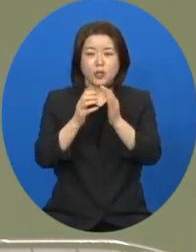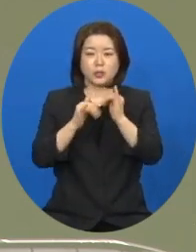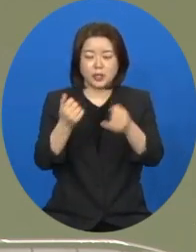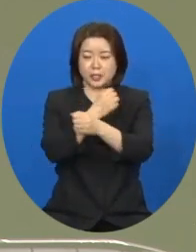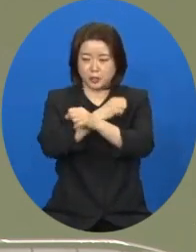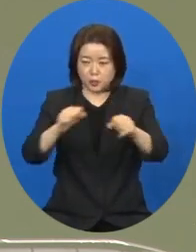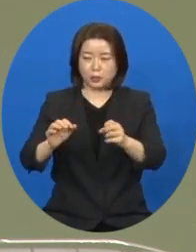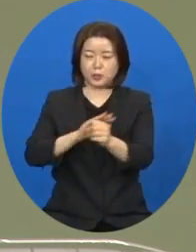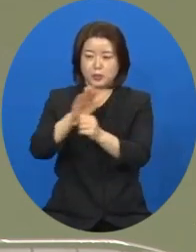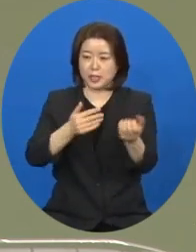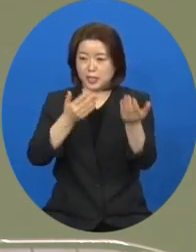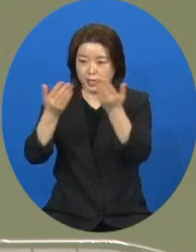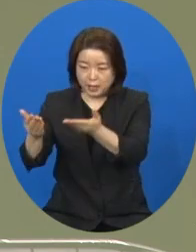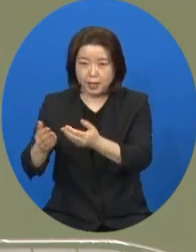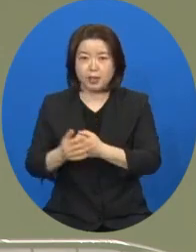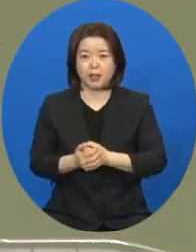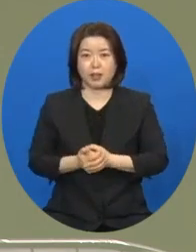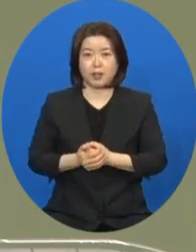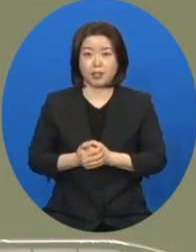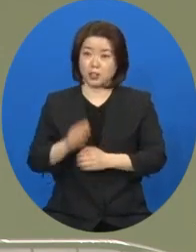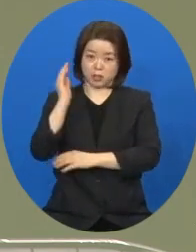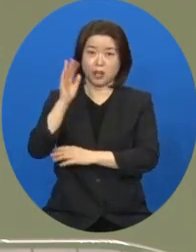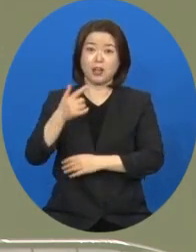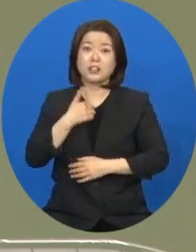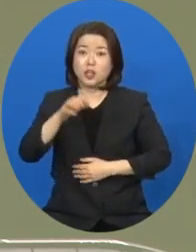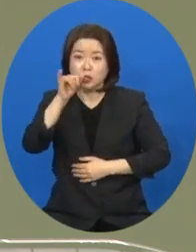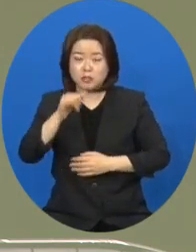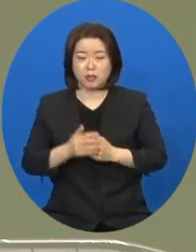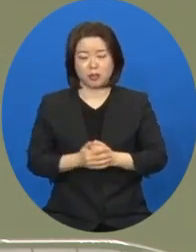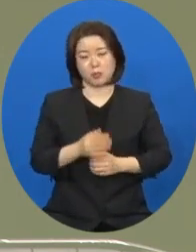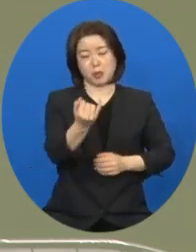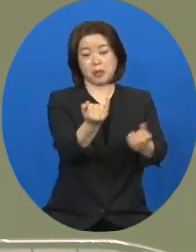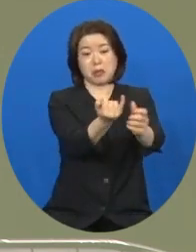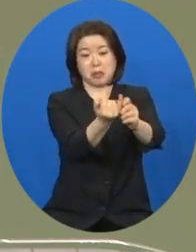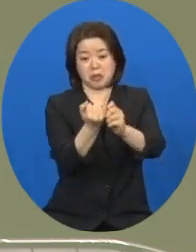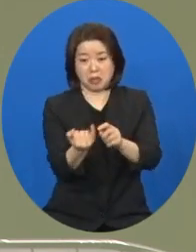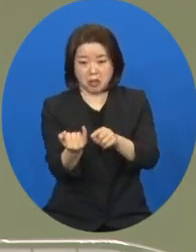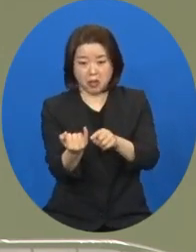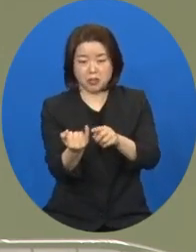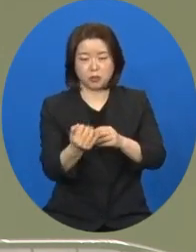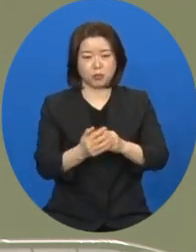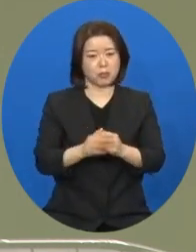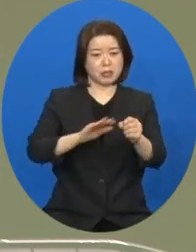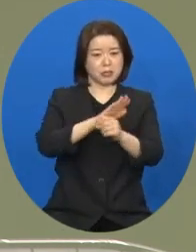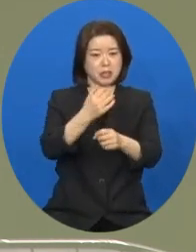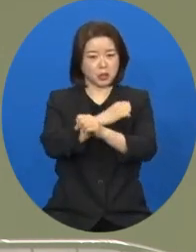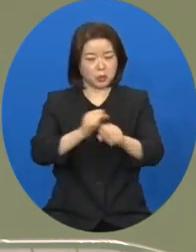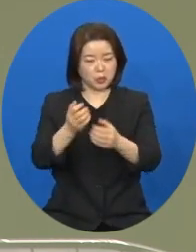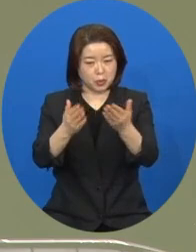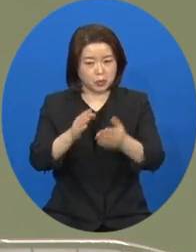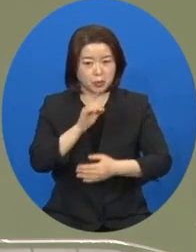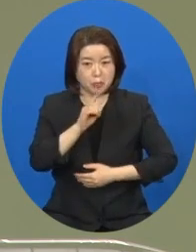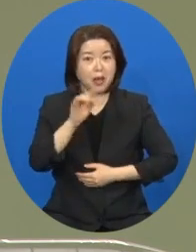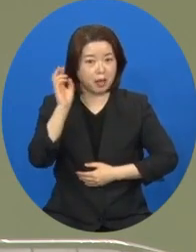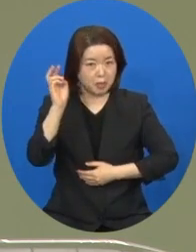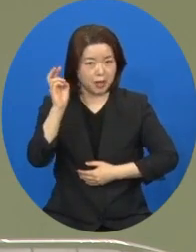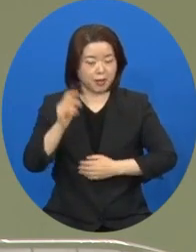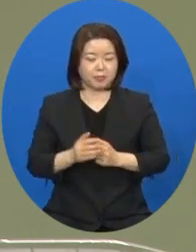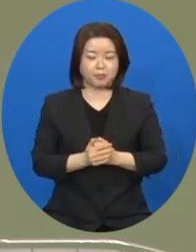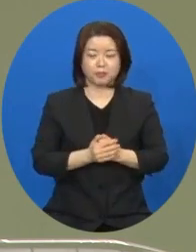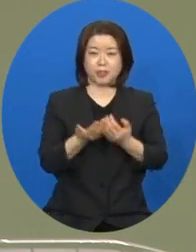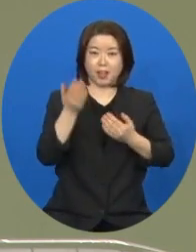사랑하라. 그러면 이 여자도 용서하라, 사랑하라고 할 텐데 모세의 율법에 의하면